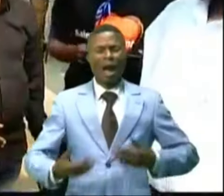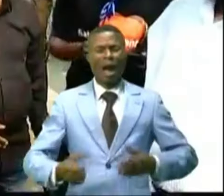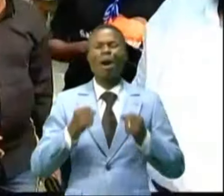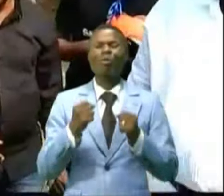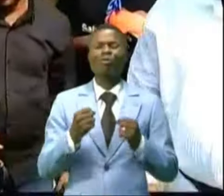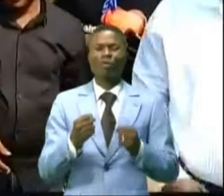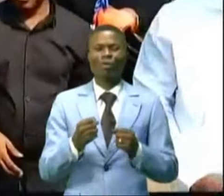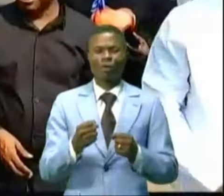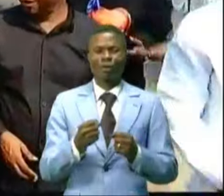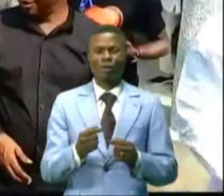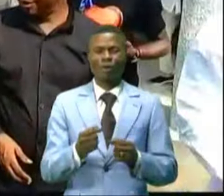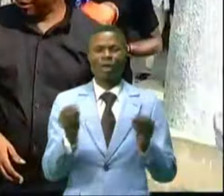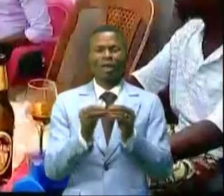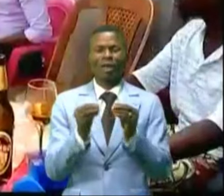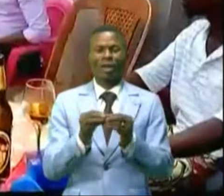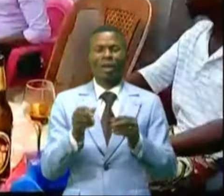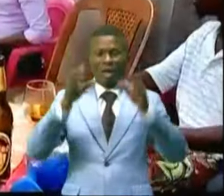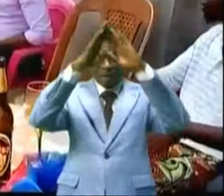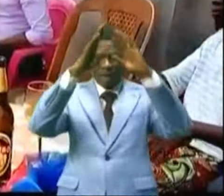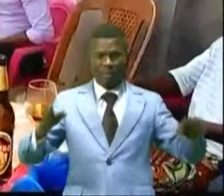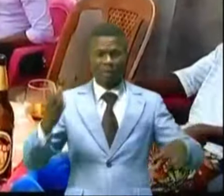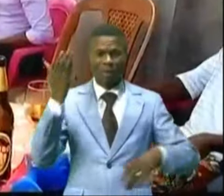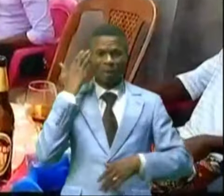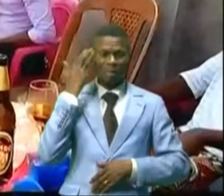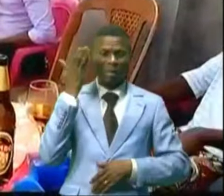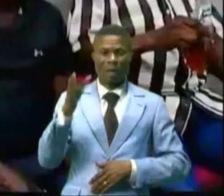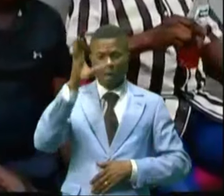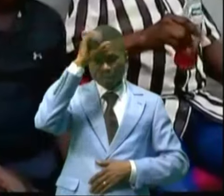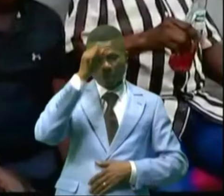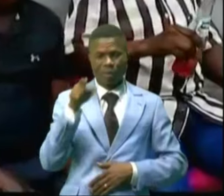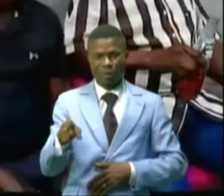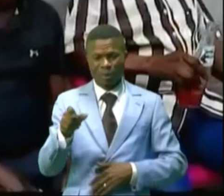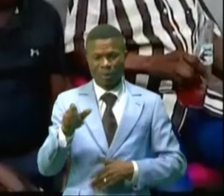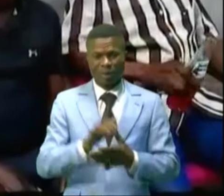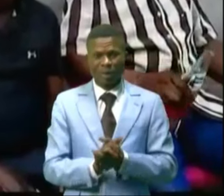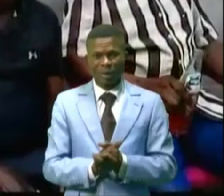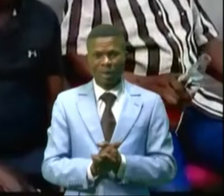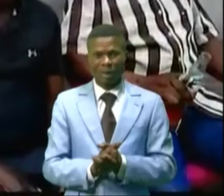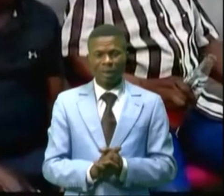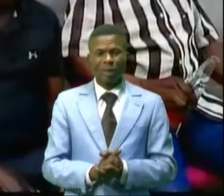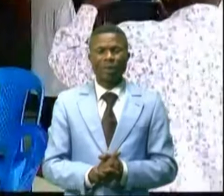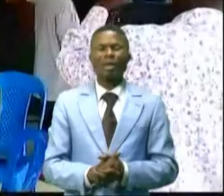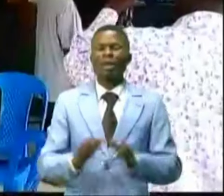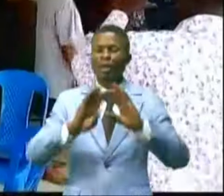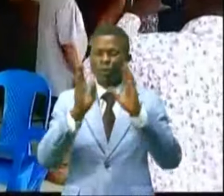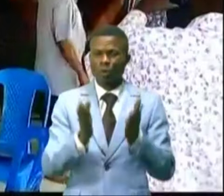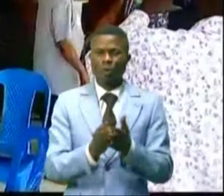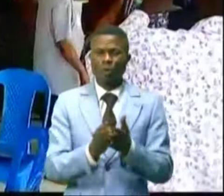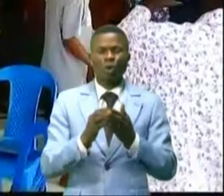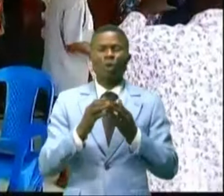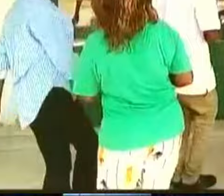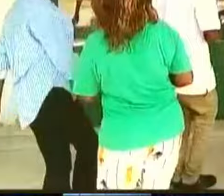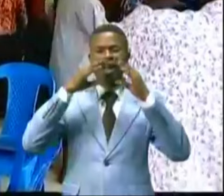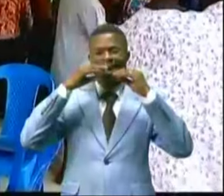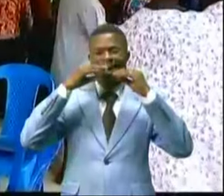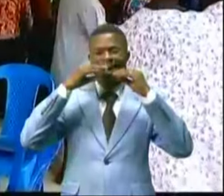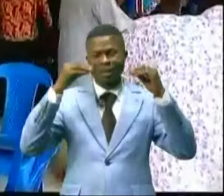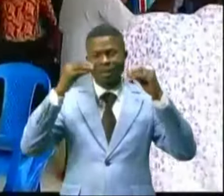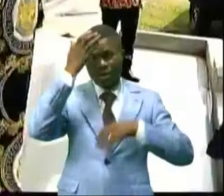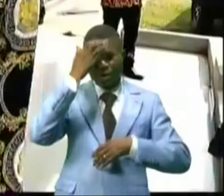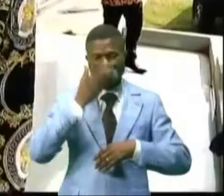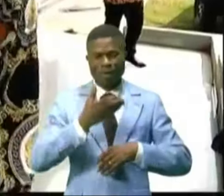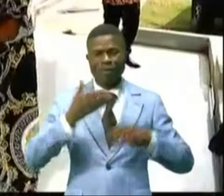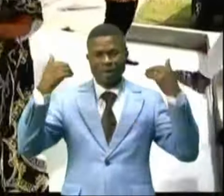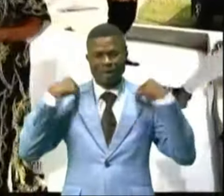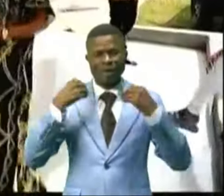a régné dans la résidence du gouverneur à l'intérim du Kwilu où l'on pouvait lire qu'est la bonne humeur sur l'aspect facial de chaque personne.